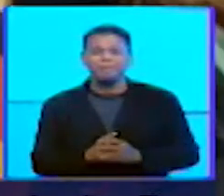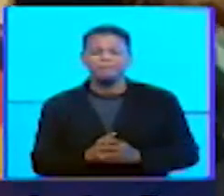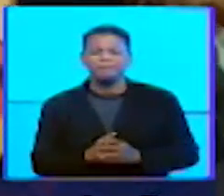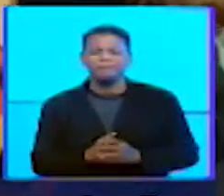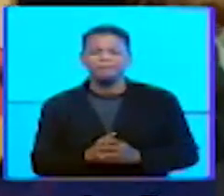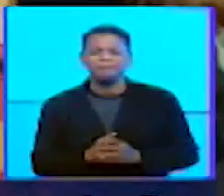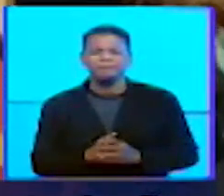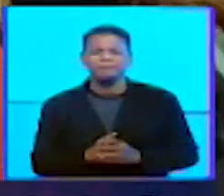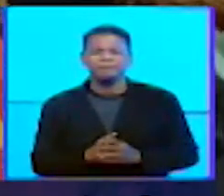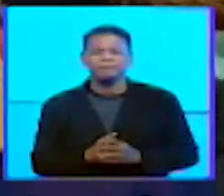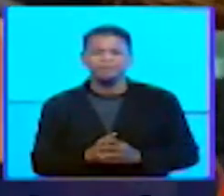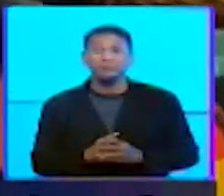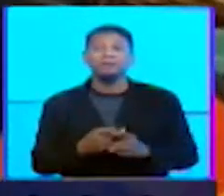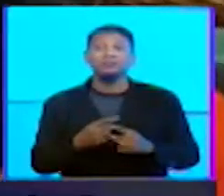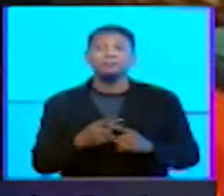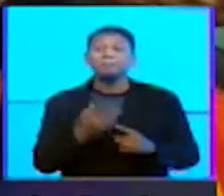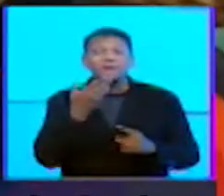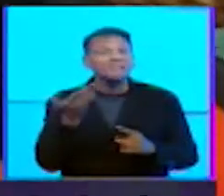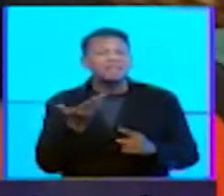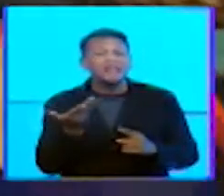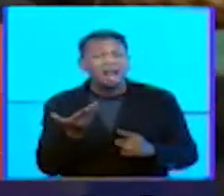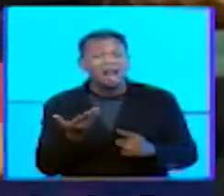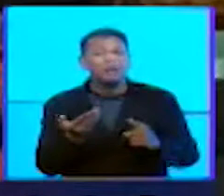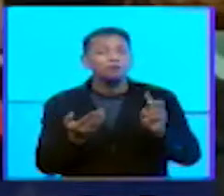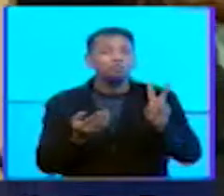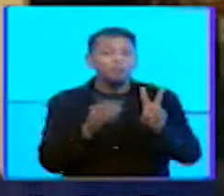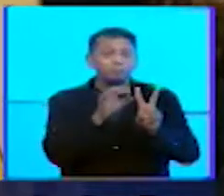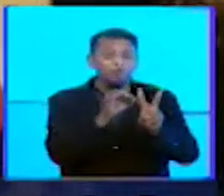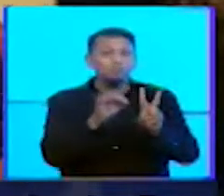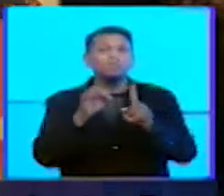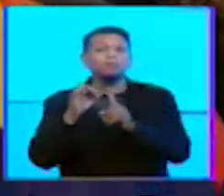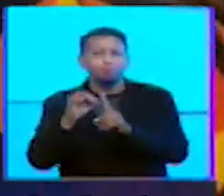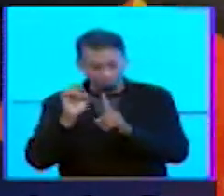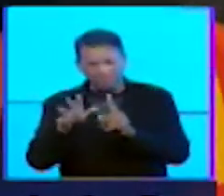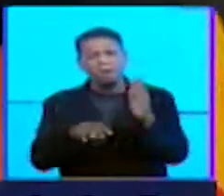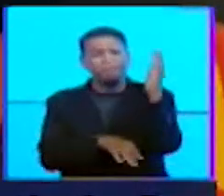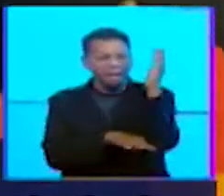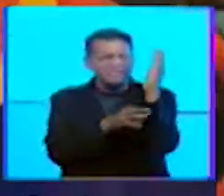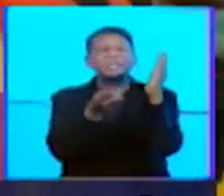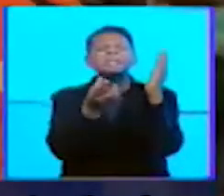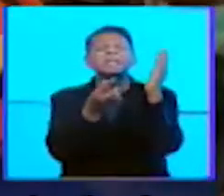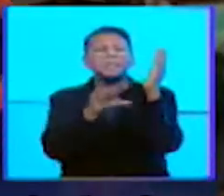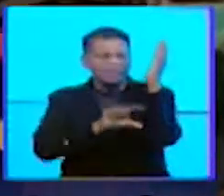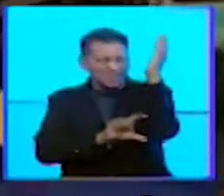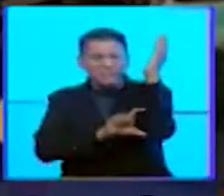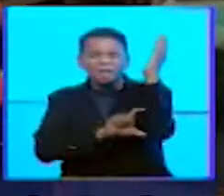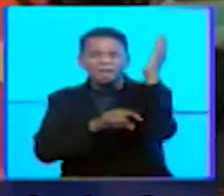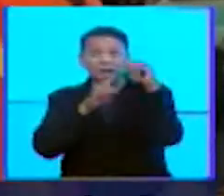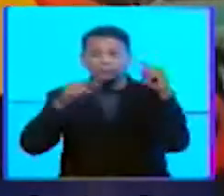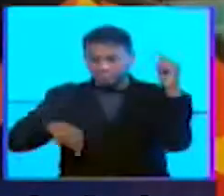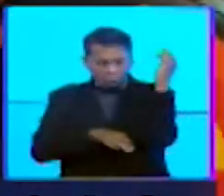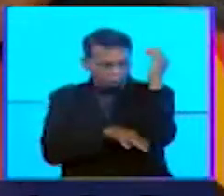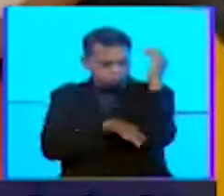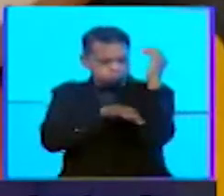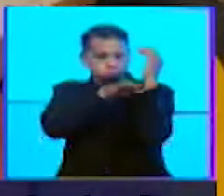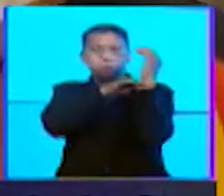yang sekarang ini kan gitu. Tahun 2010 memang pernah kami mengalamin banjir, tapi sebatas hanya di